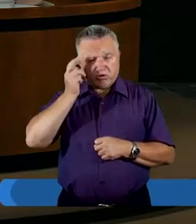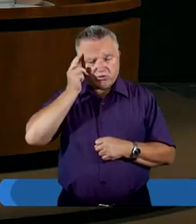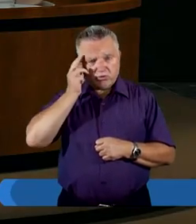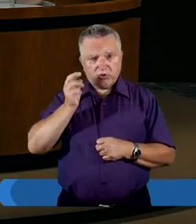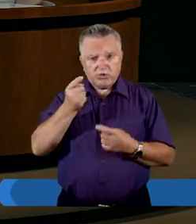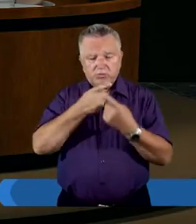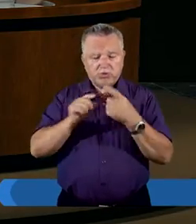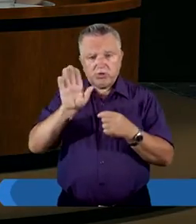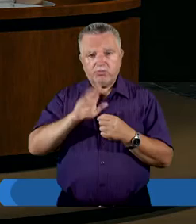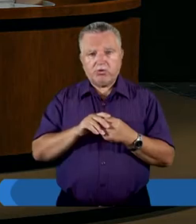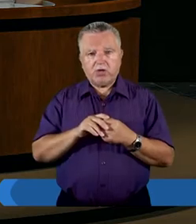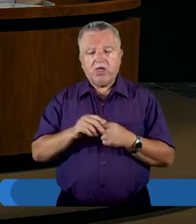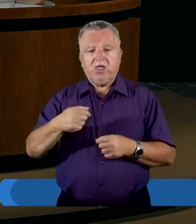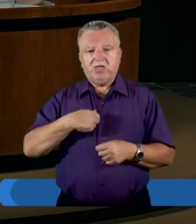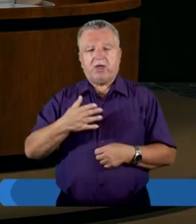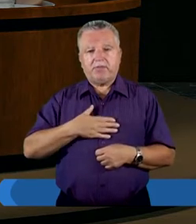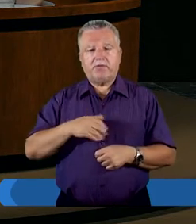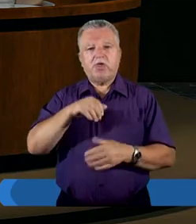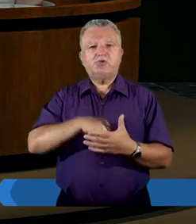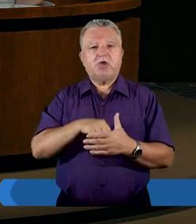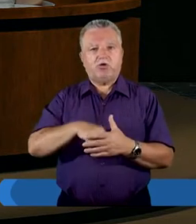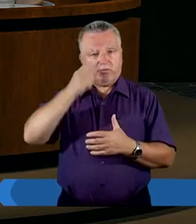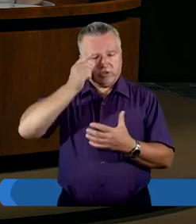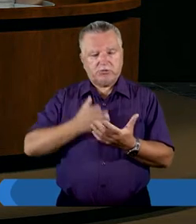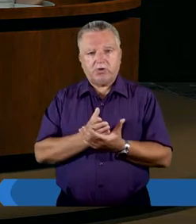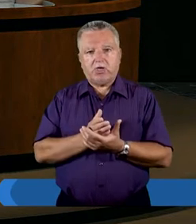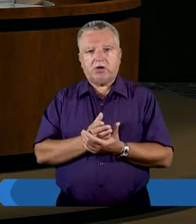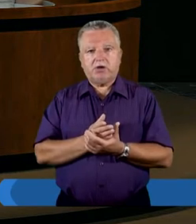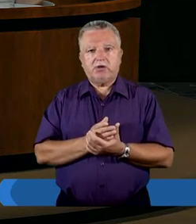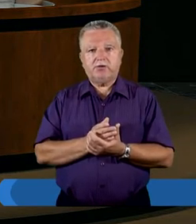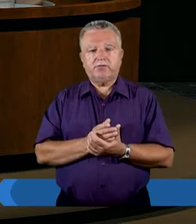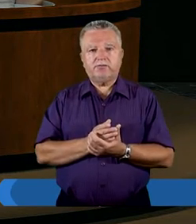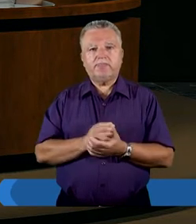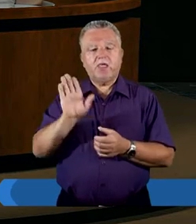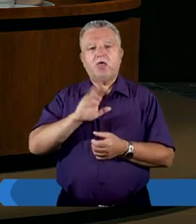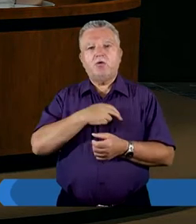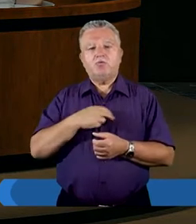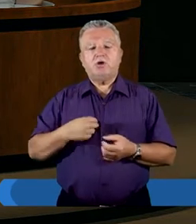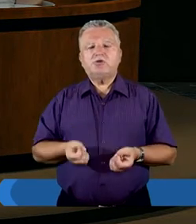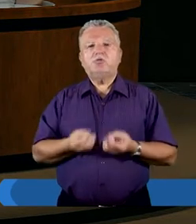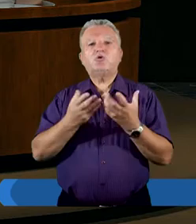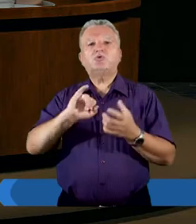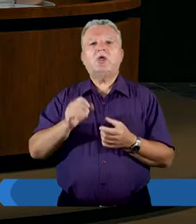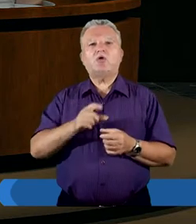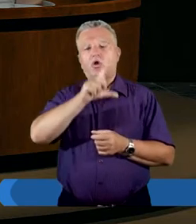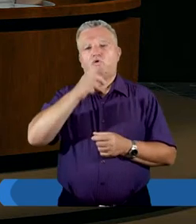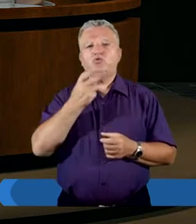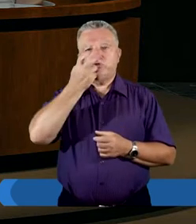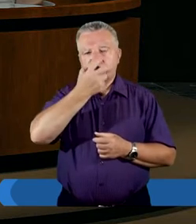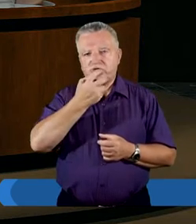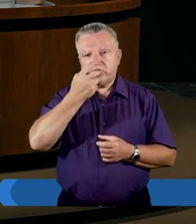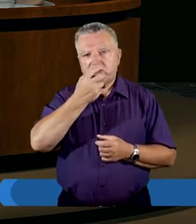zachować wiarę. No właśnie. Nie chcę powiedzieć, że nie mamy dociekać, bo to jest naturalne. Bóg nas stworzył jako ludzi ciekawych.